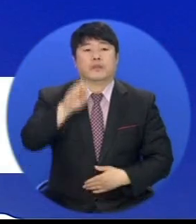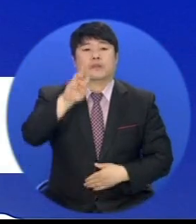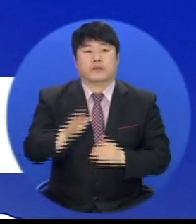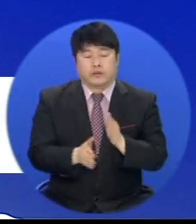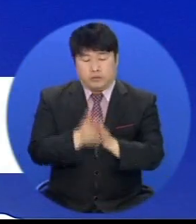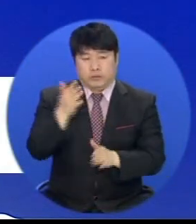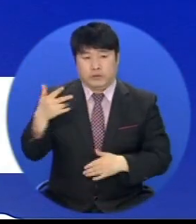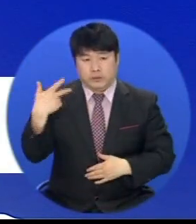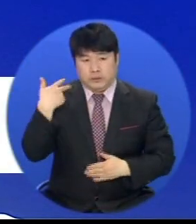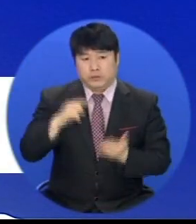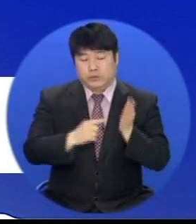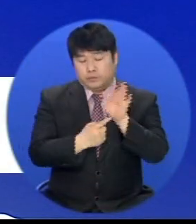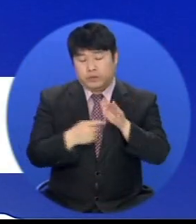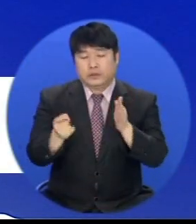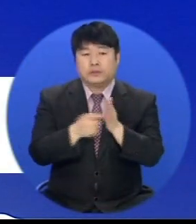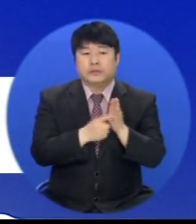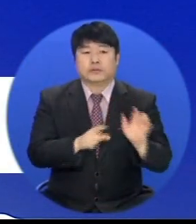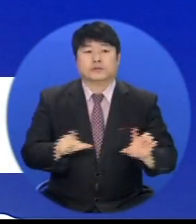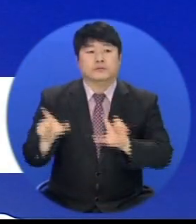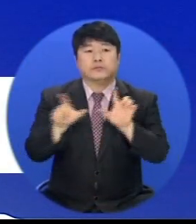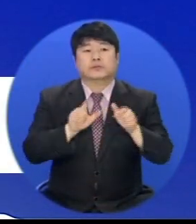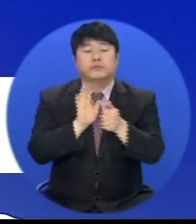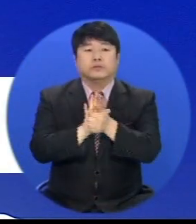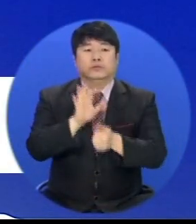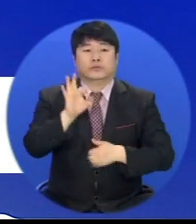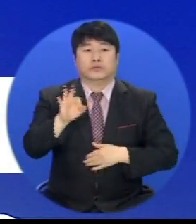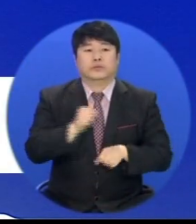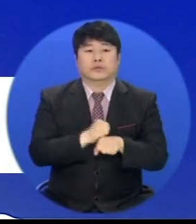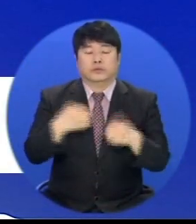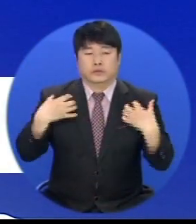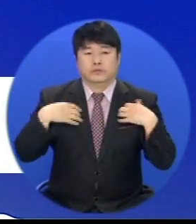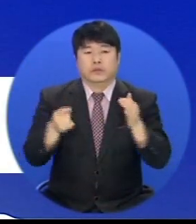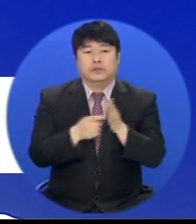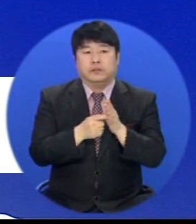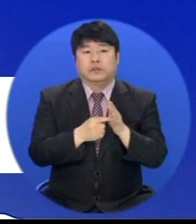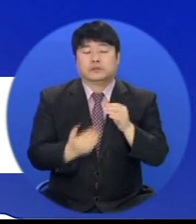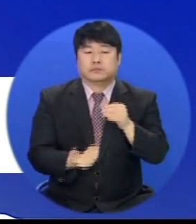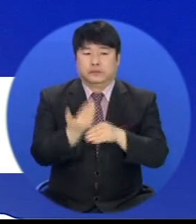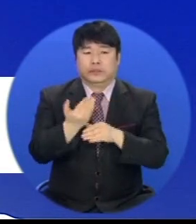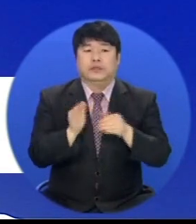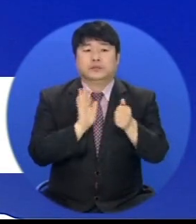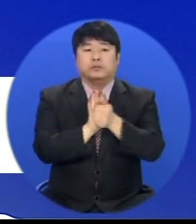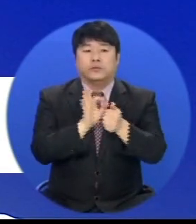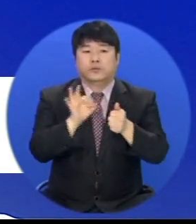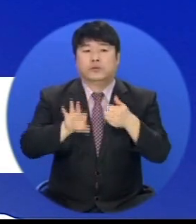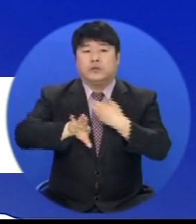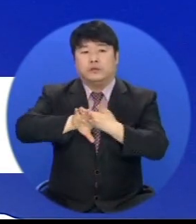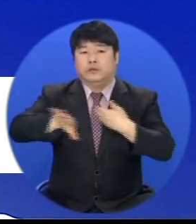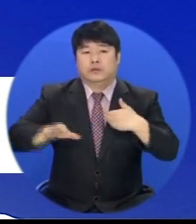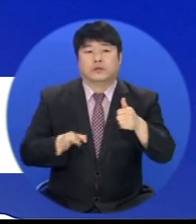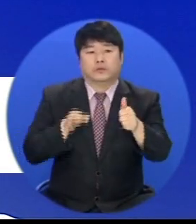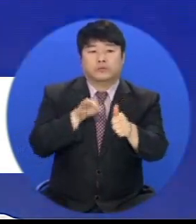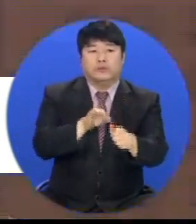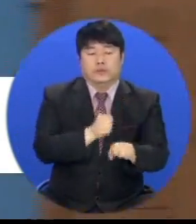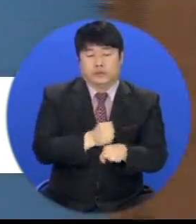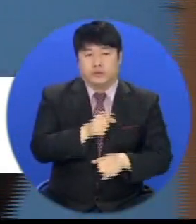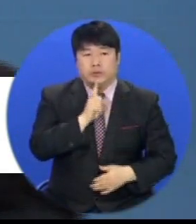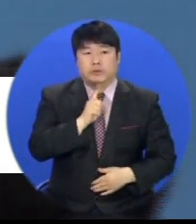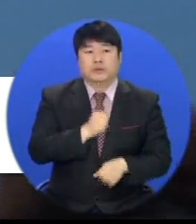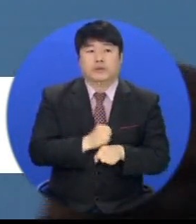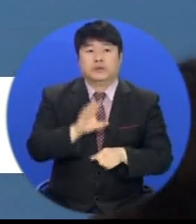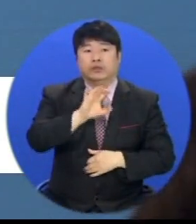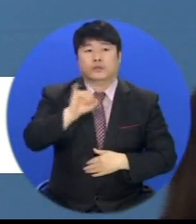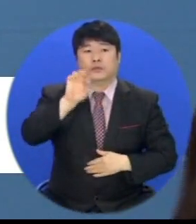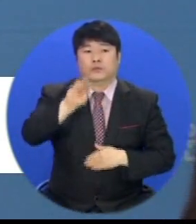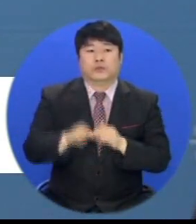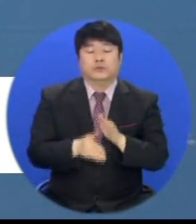광주시가 지난주에 발표한 긴급생계지원금을 정부의 긴급재난지원금과 별도로 지급하기로 했습니다.